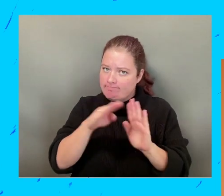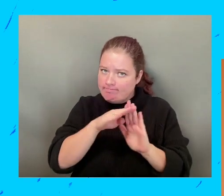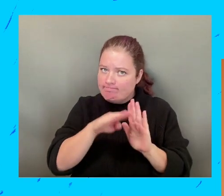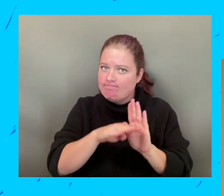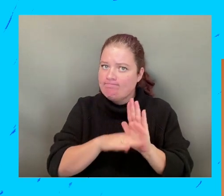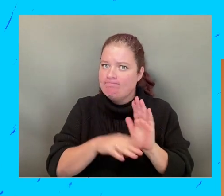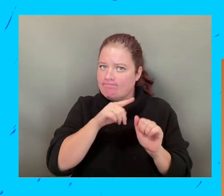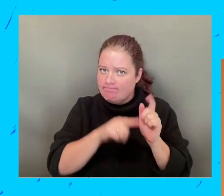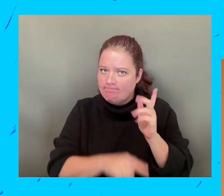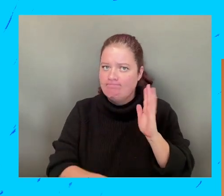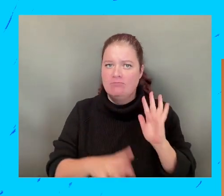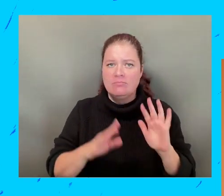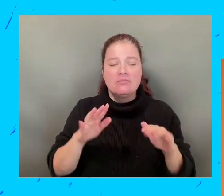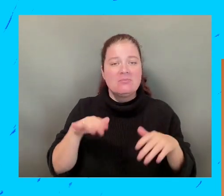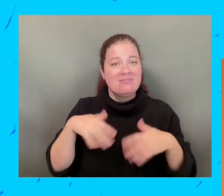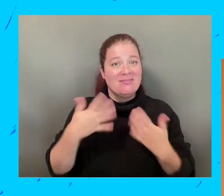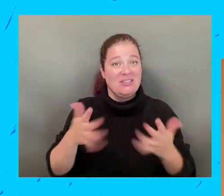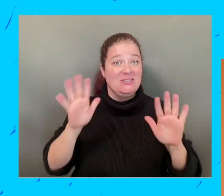avec les autres.